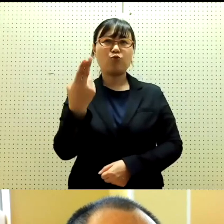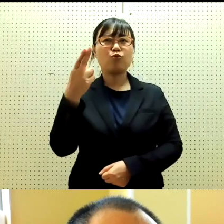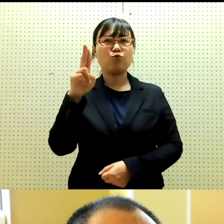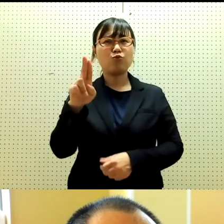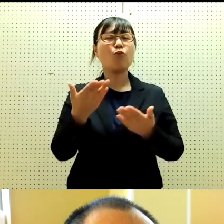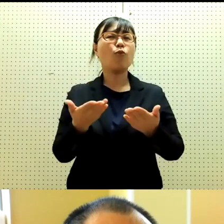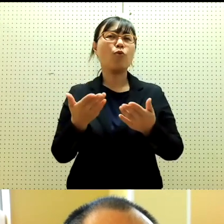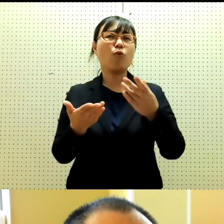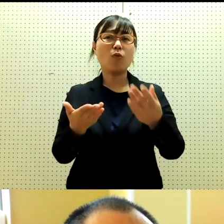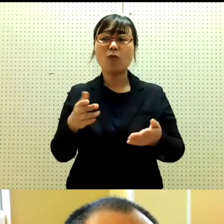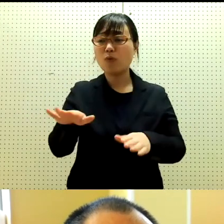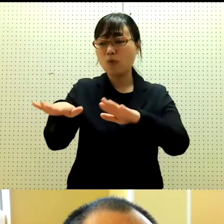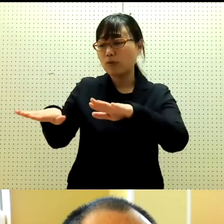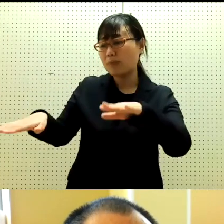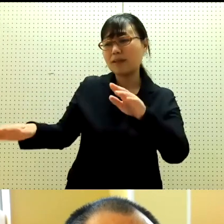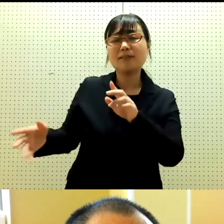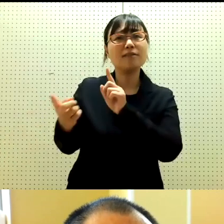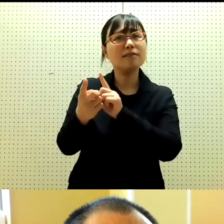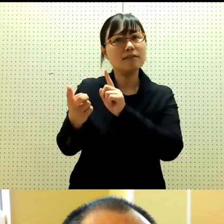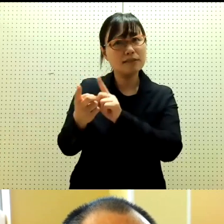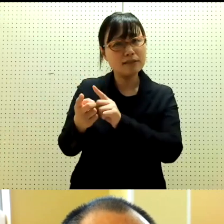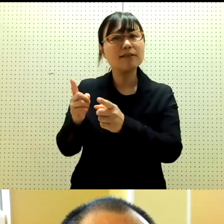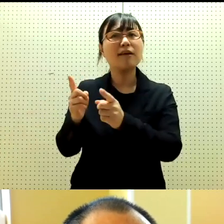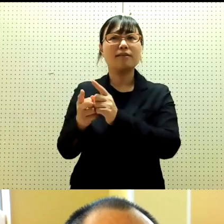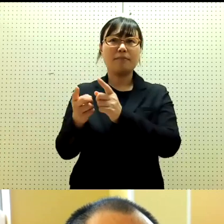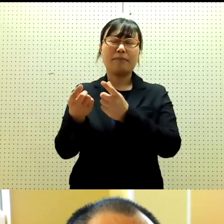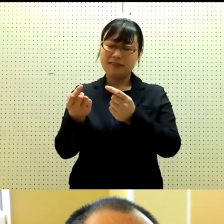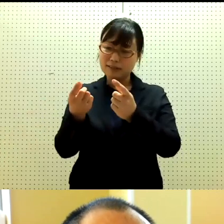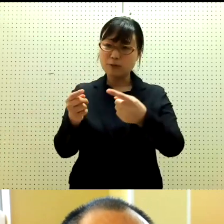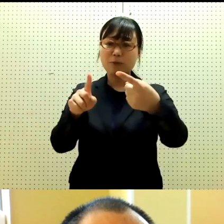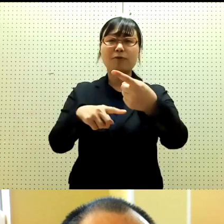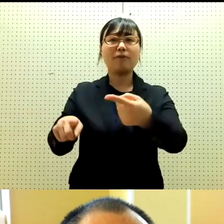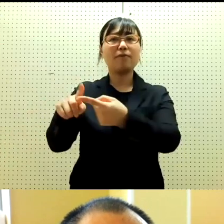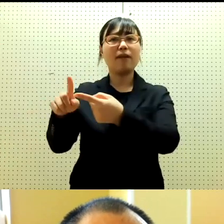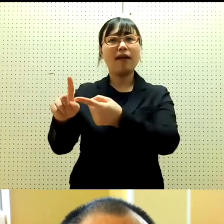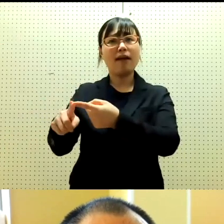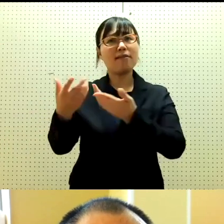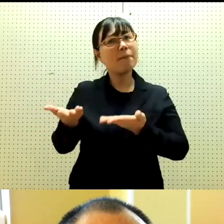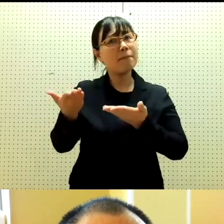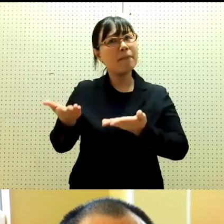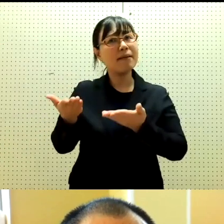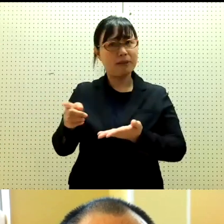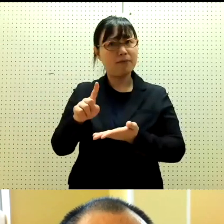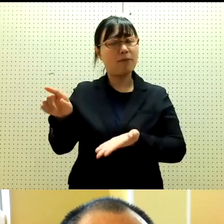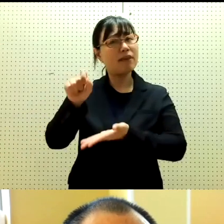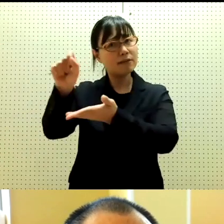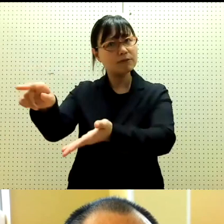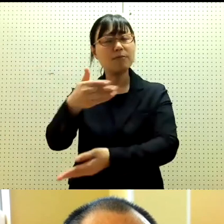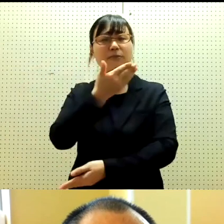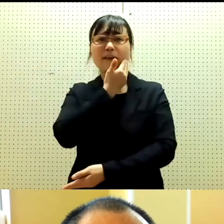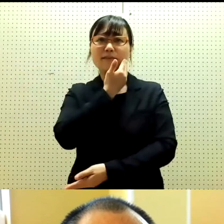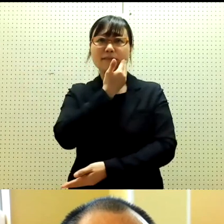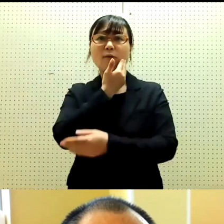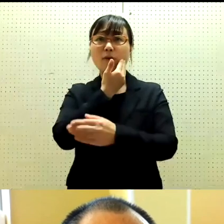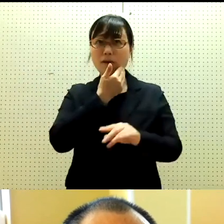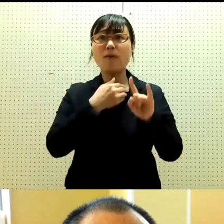適にしていく、まあ、一人一人に合った教育を提供していくっていう意味ではとても大切なことですし、それがIT を使って